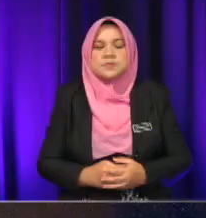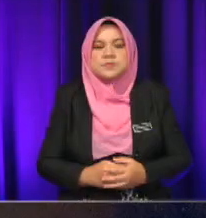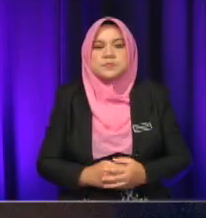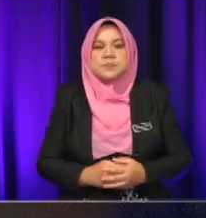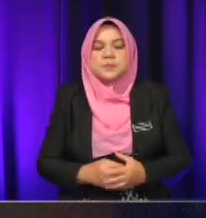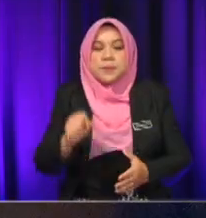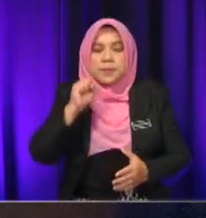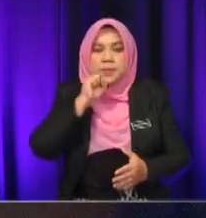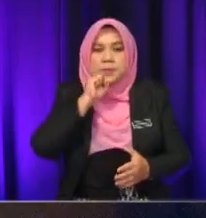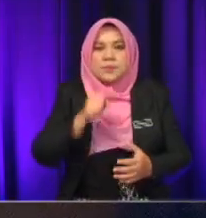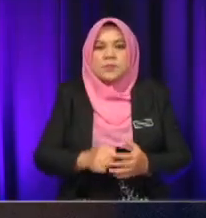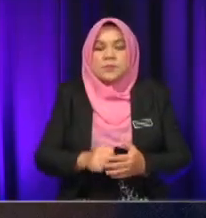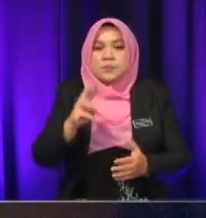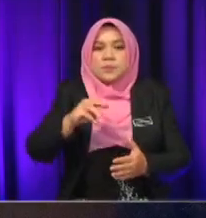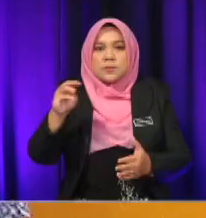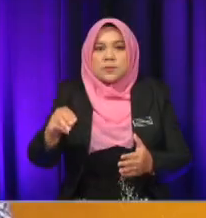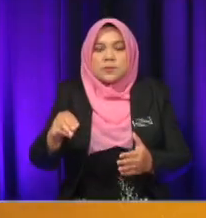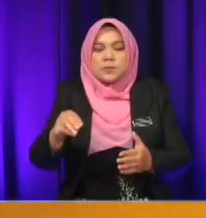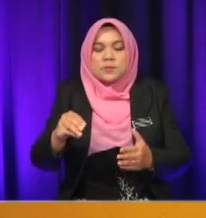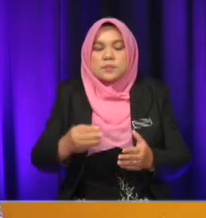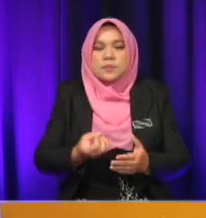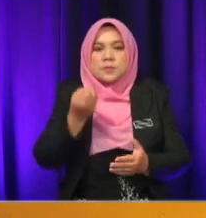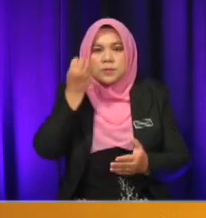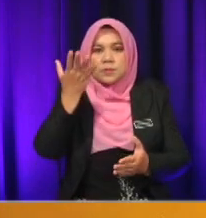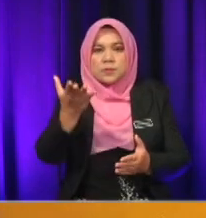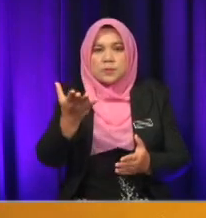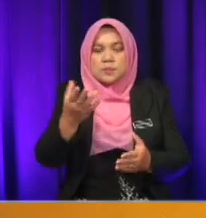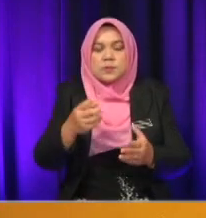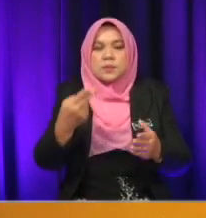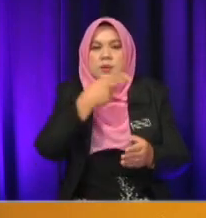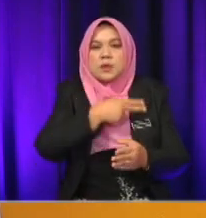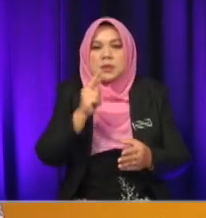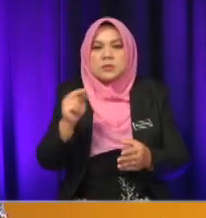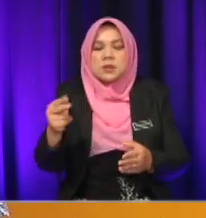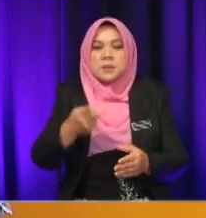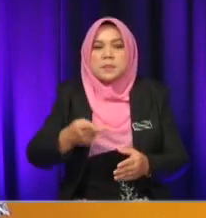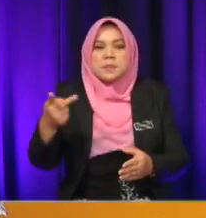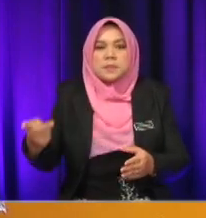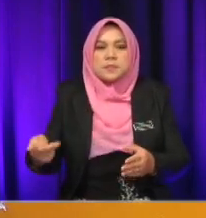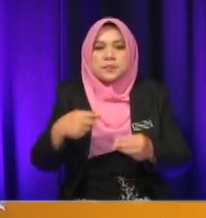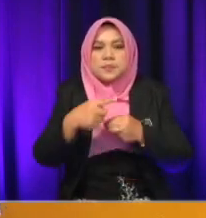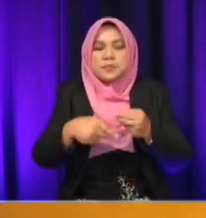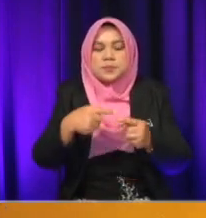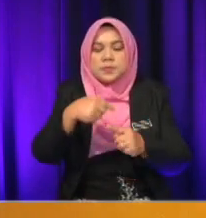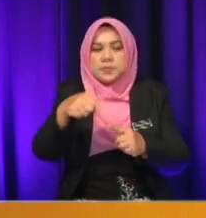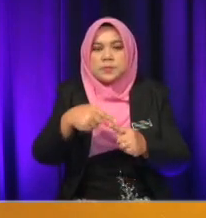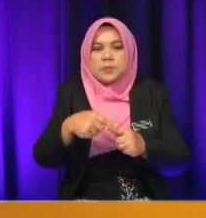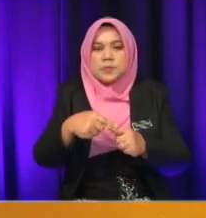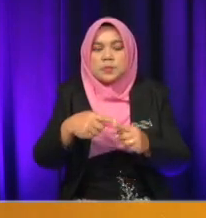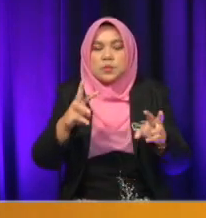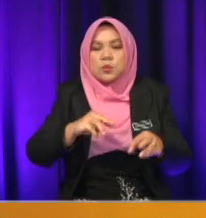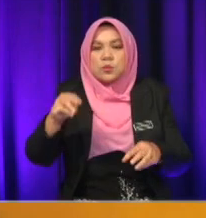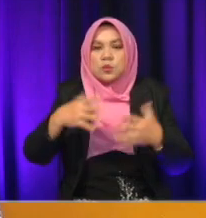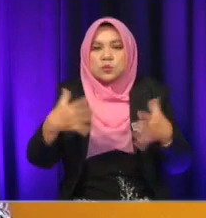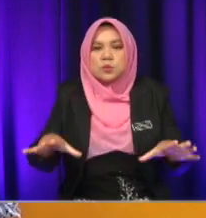Syafika. Murid-murid didedahkan dengan penghasilan produk. Aha. Jadi bila murid-murid ni dah menghasilkan sesuatu